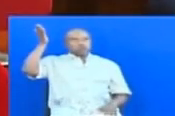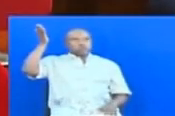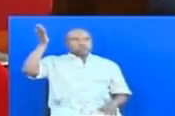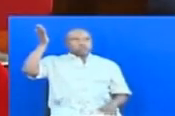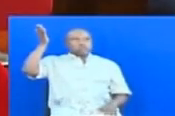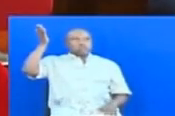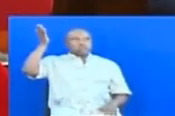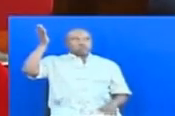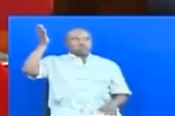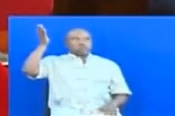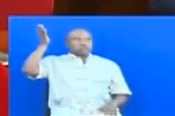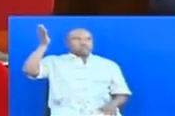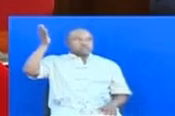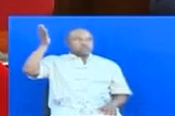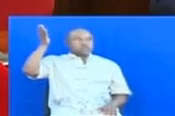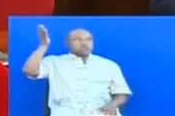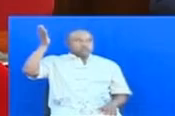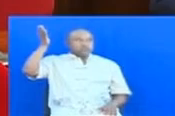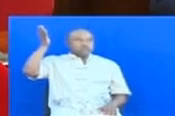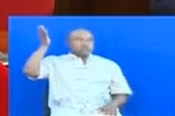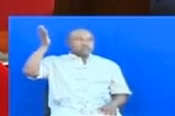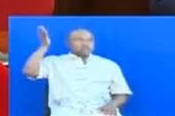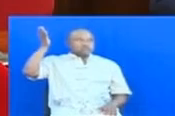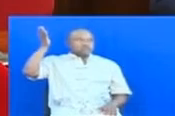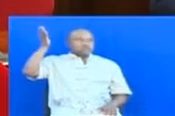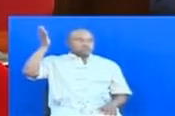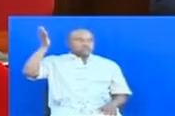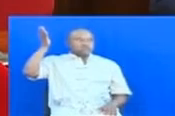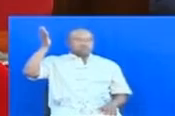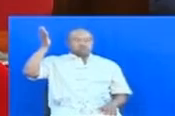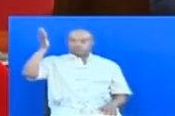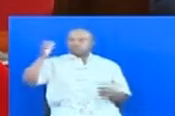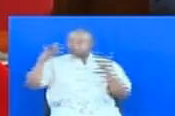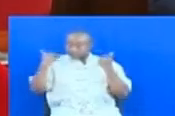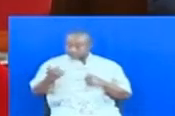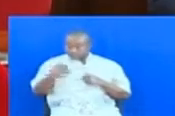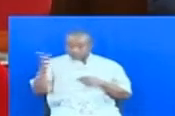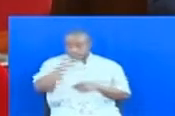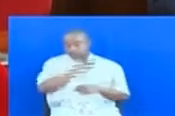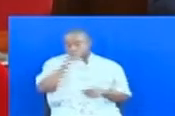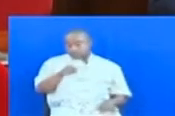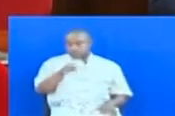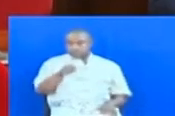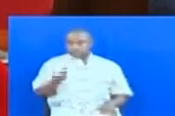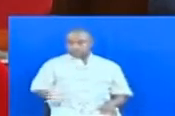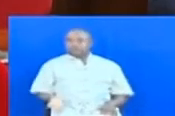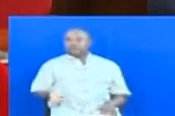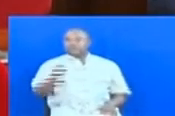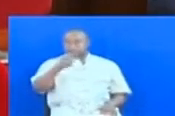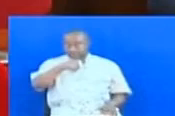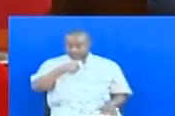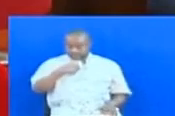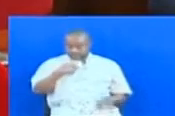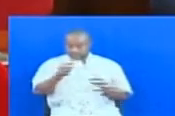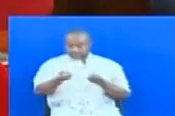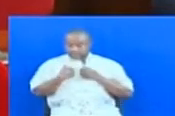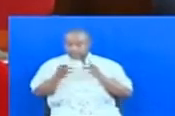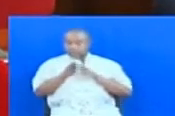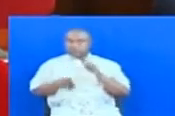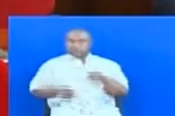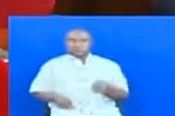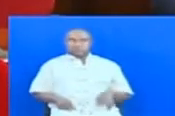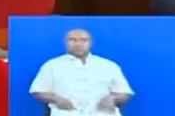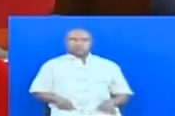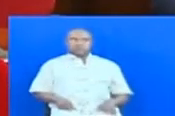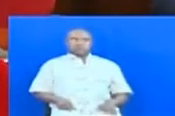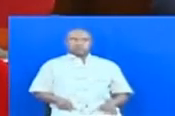aliyetuwezesha uzima na tumefika siku hii ya leo nami nipate nafasi ya kutoa mchango kwenye